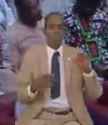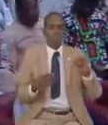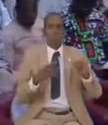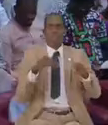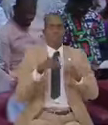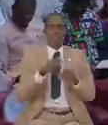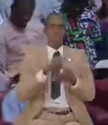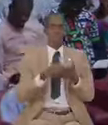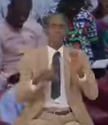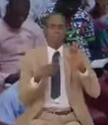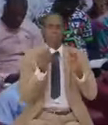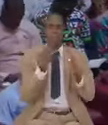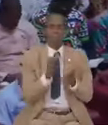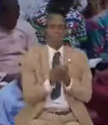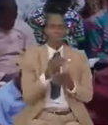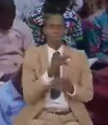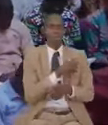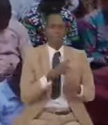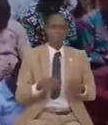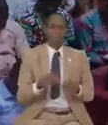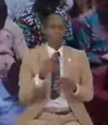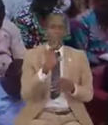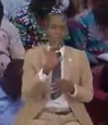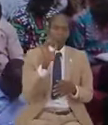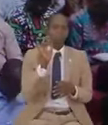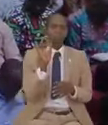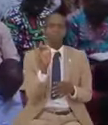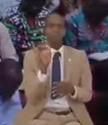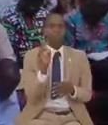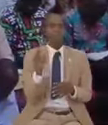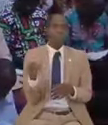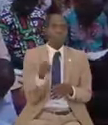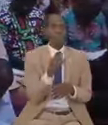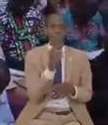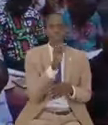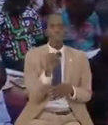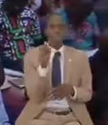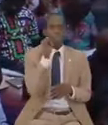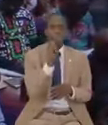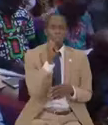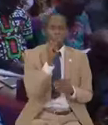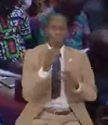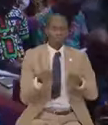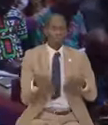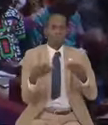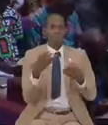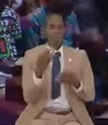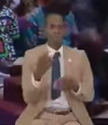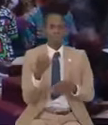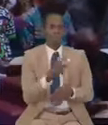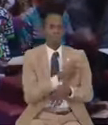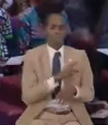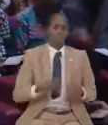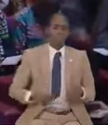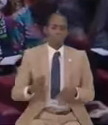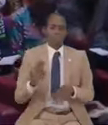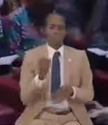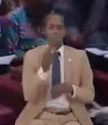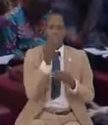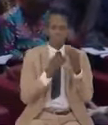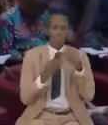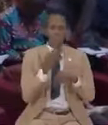le roi leur assigna pour chaque jour une portion des mains de sa table et du vin dont